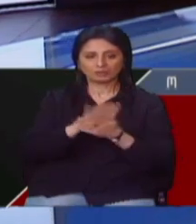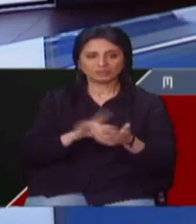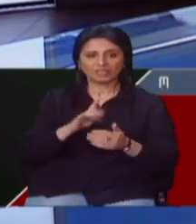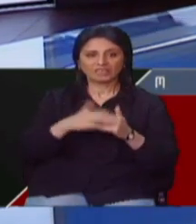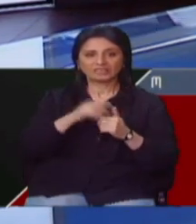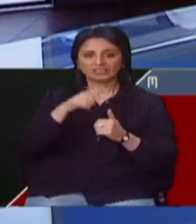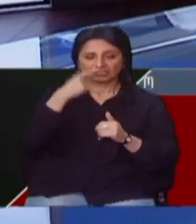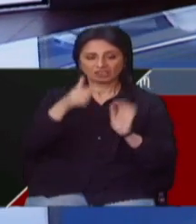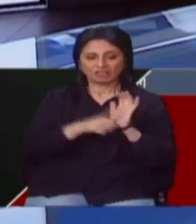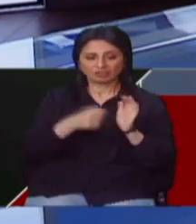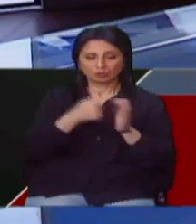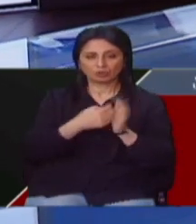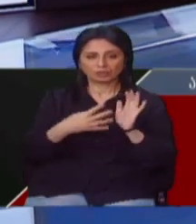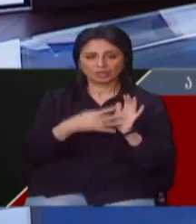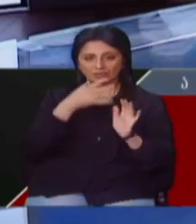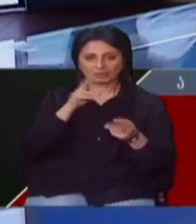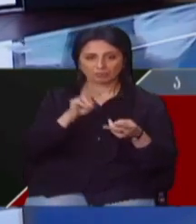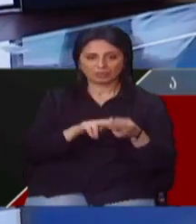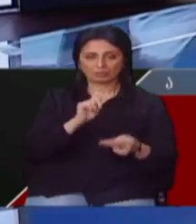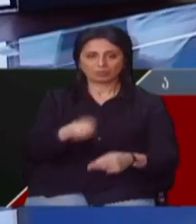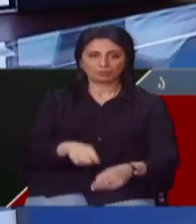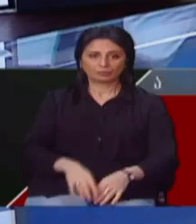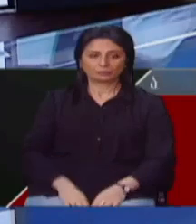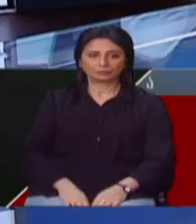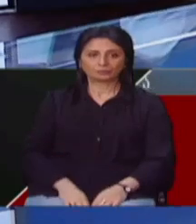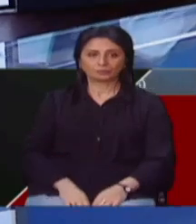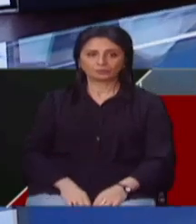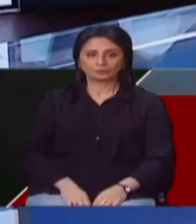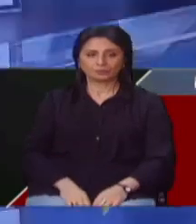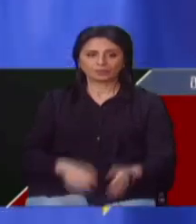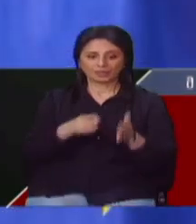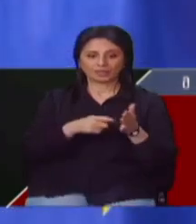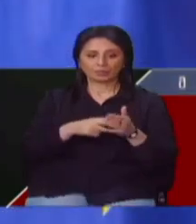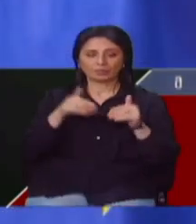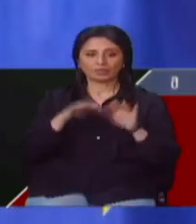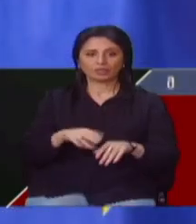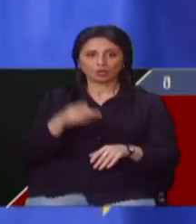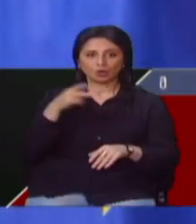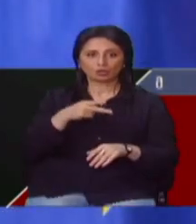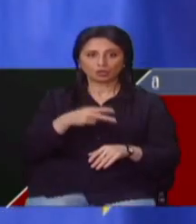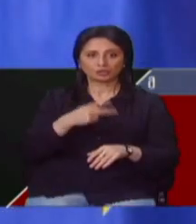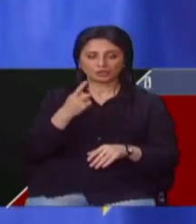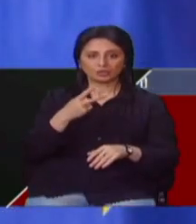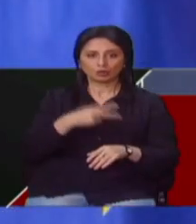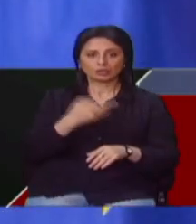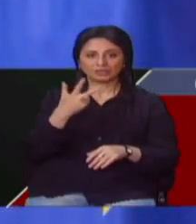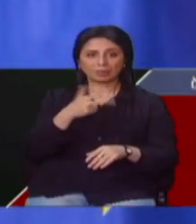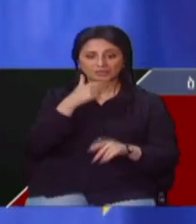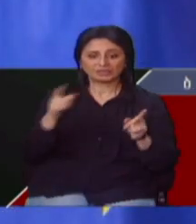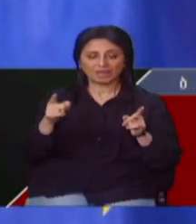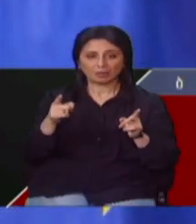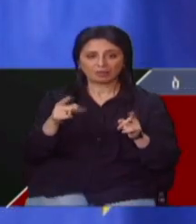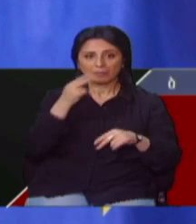რაც სასჯელის სახით 6-დან 9 წლამდე პატიმრობას ითვალისწინებს. გამოძიები დადგინდა, რომ 2021-2023